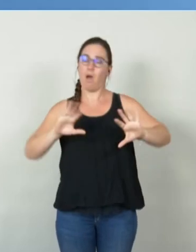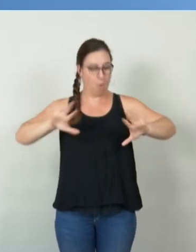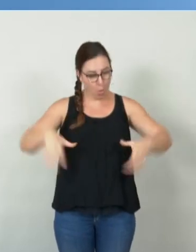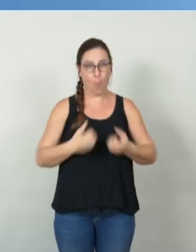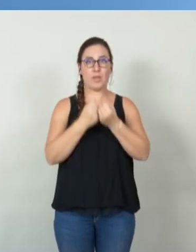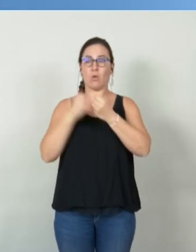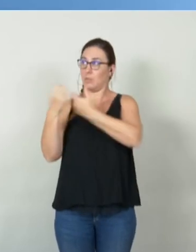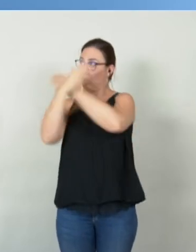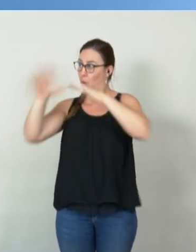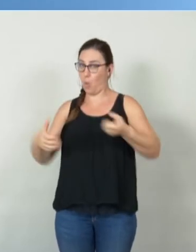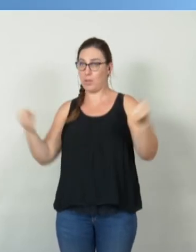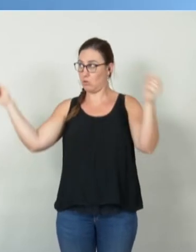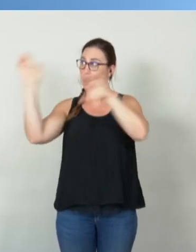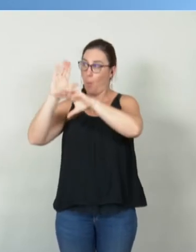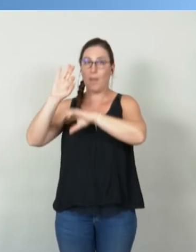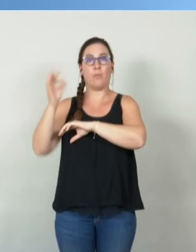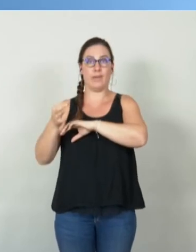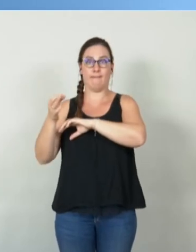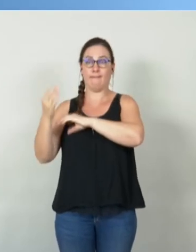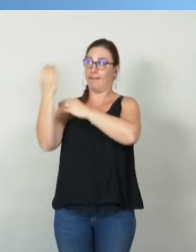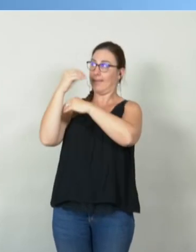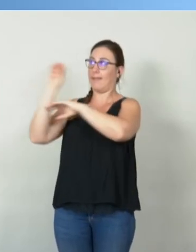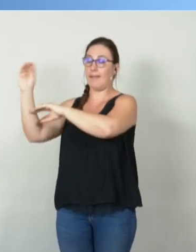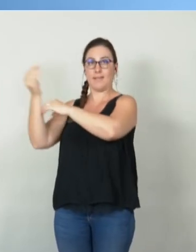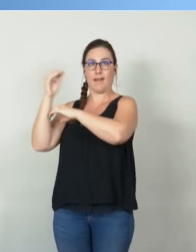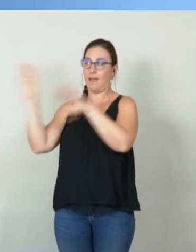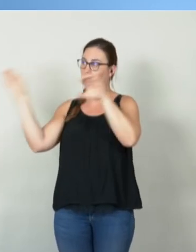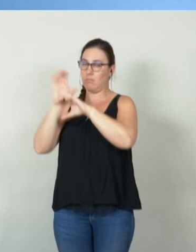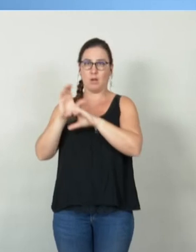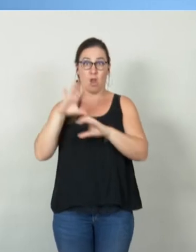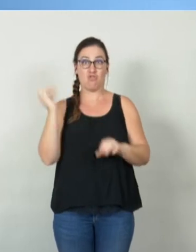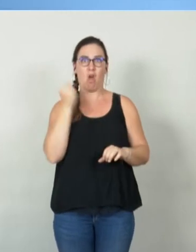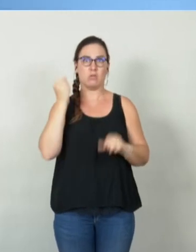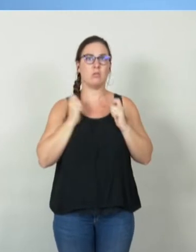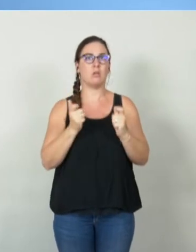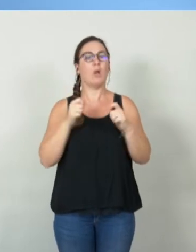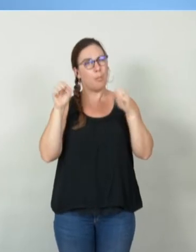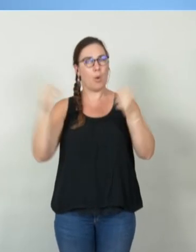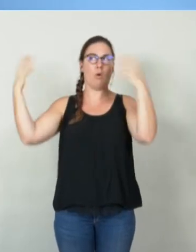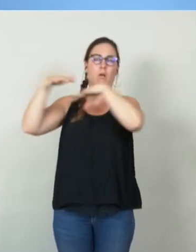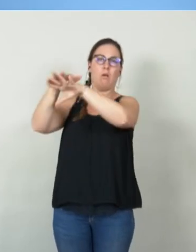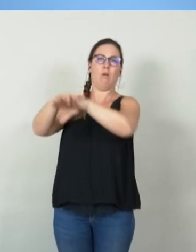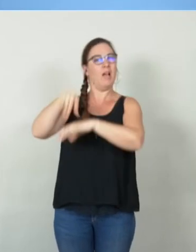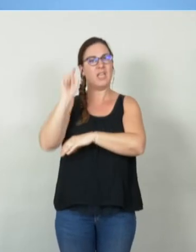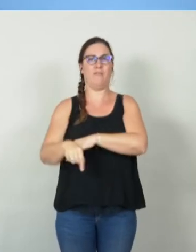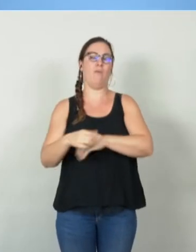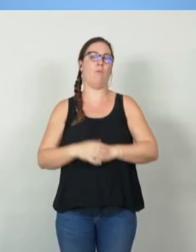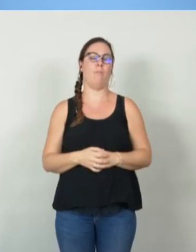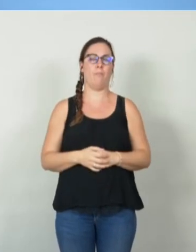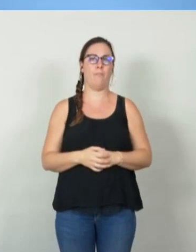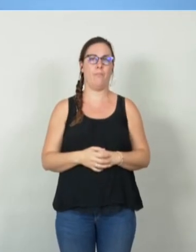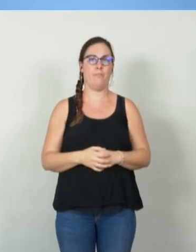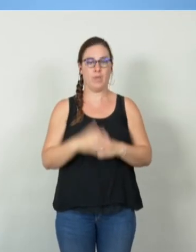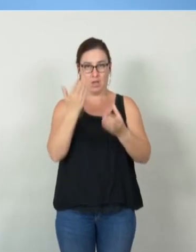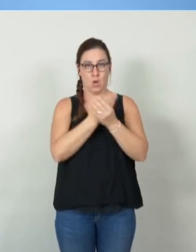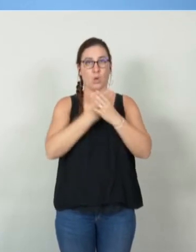ville et de la métropole se complètent et s'alimentent c'est une opportunité évidente sur laquelle nous devons capitaliser et qui doit ressortir clairement dans